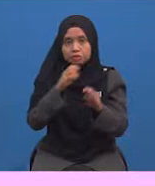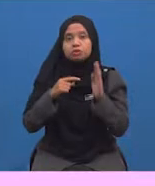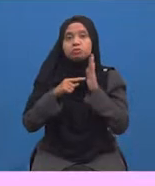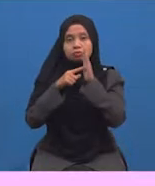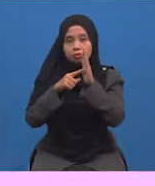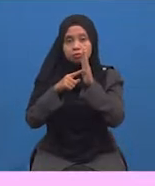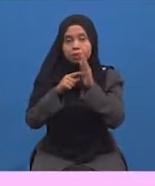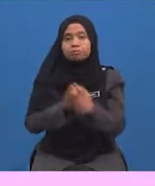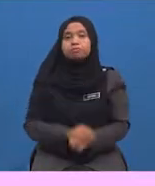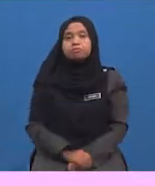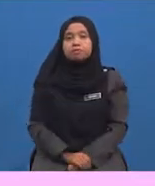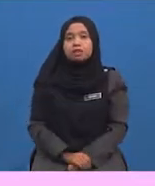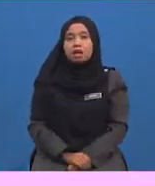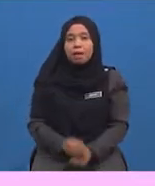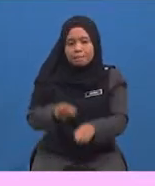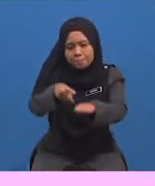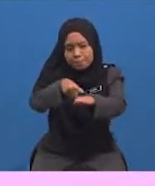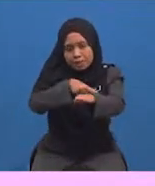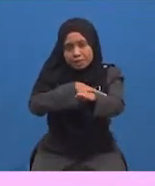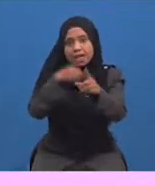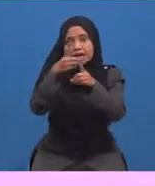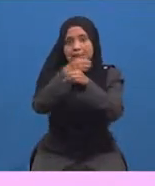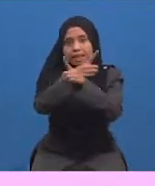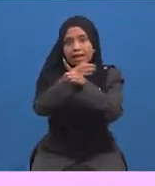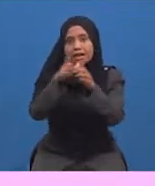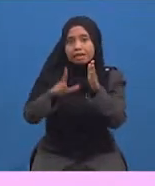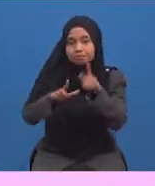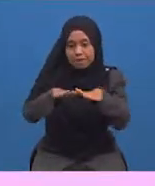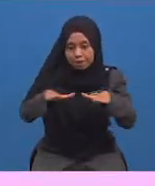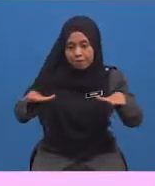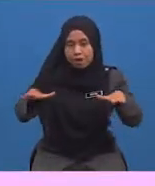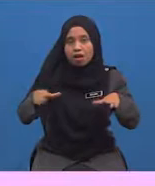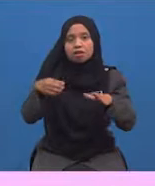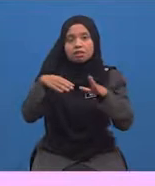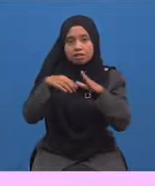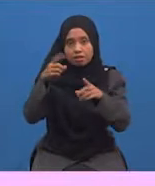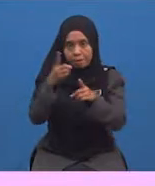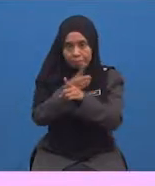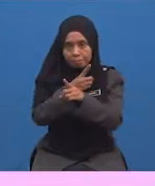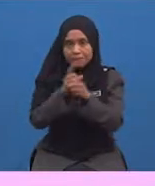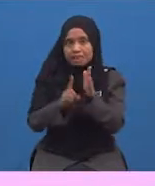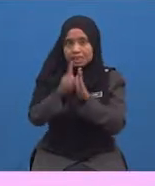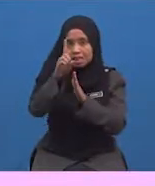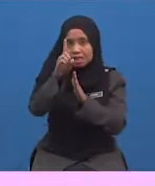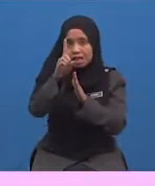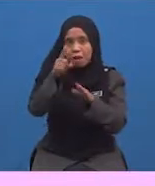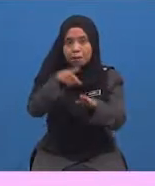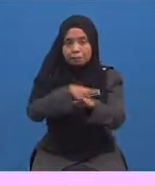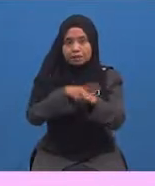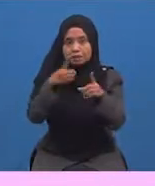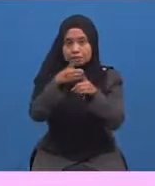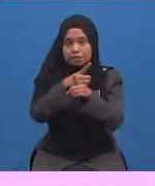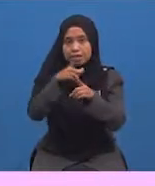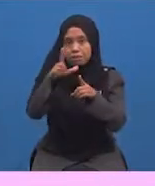ditunjukkan iaitu panjang darab lebar darab tinggi, di mana panjang darab lebar juga